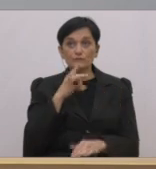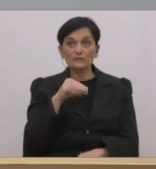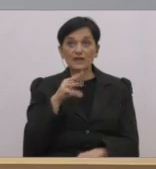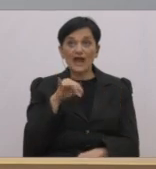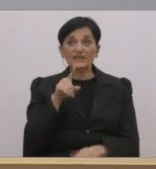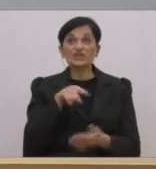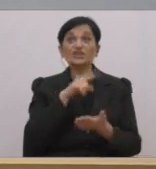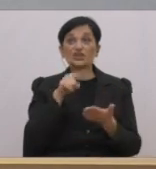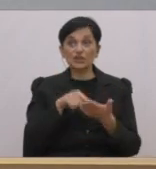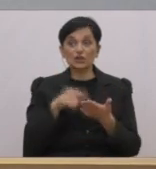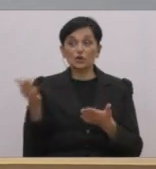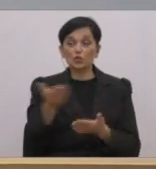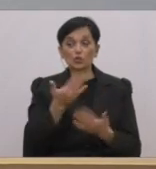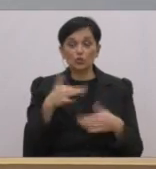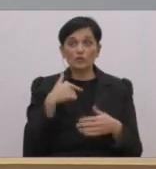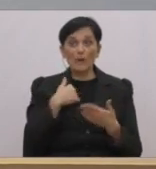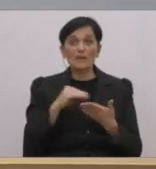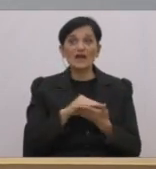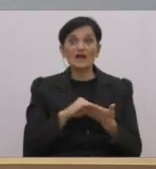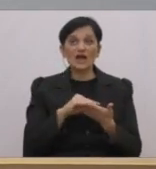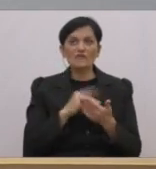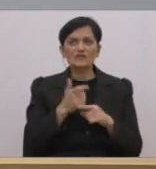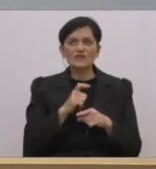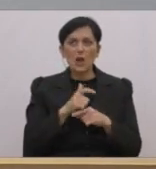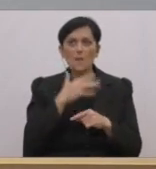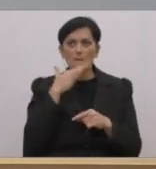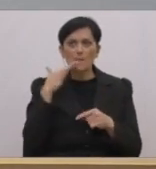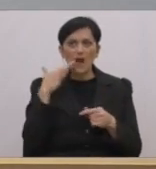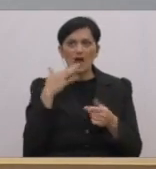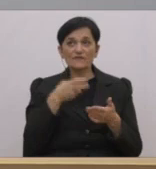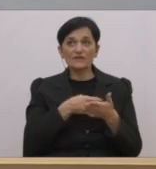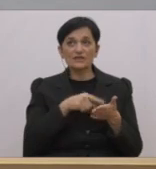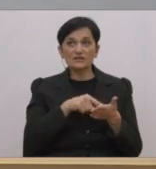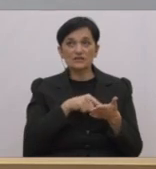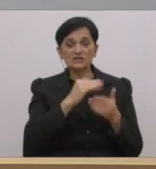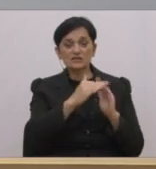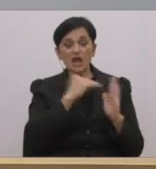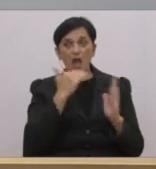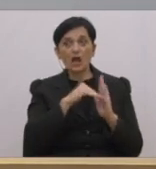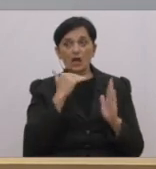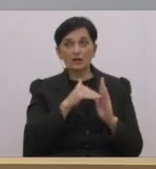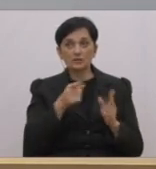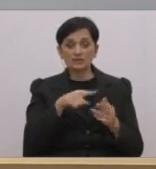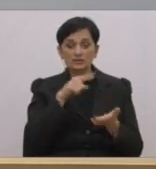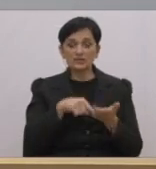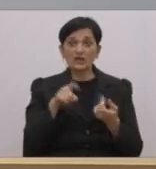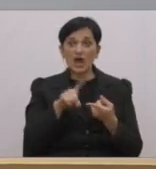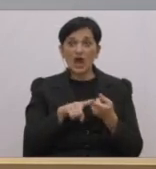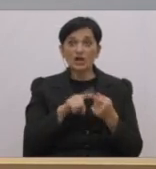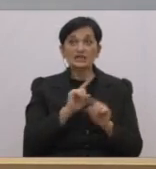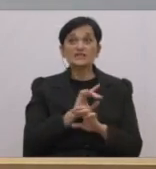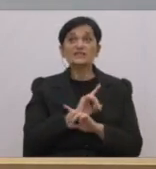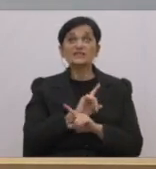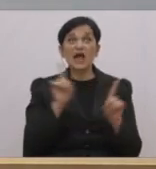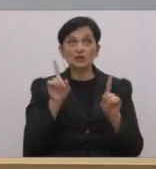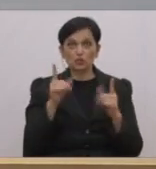ეს კითხვა უკვე დაისვა, მაგრამ უნდა გავიმეორო, იმიტომ რომ ძალიან ბევრ წერილს ვიღებ ამ საკითხთან დაკავშირებით. ესე იგი, სასწაული უკვე